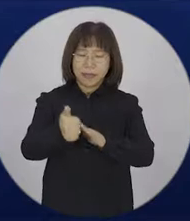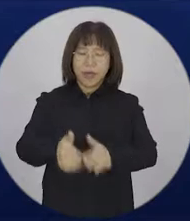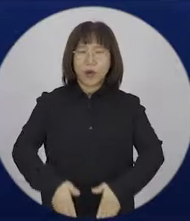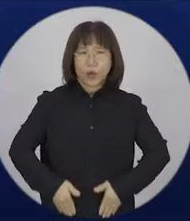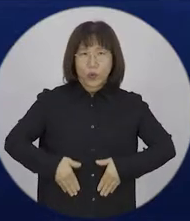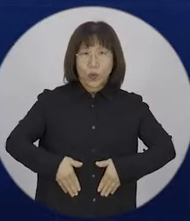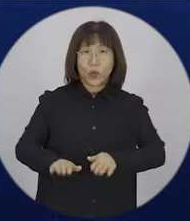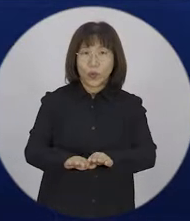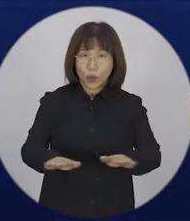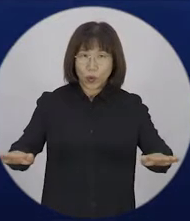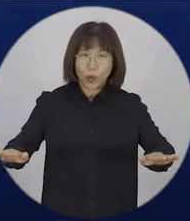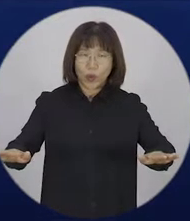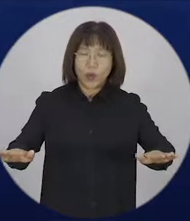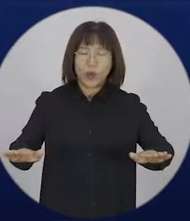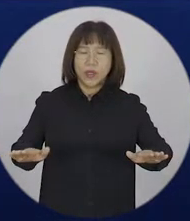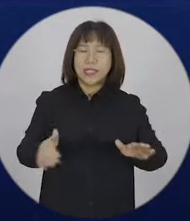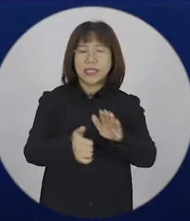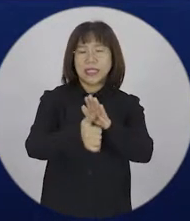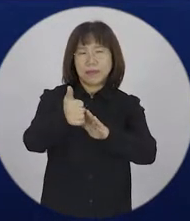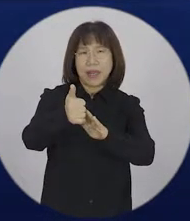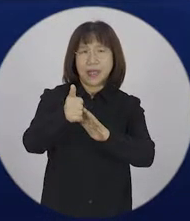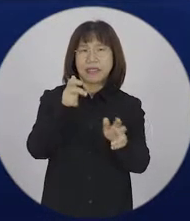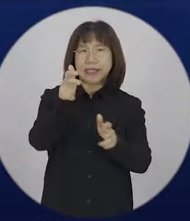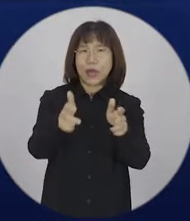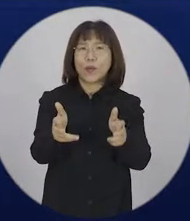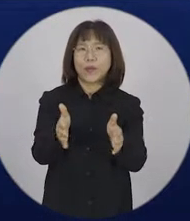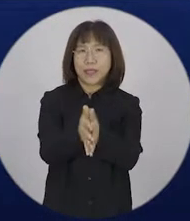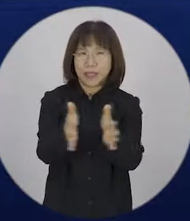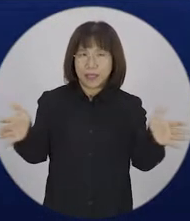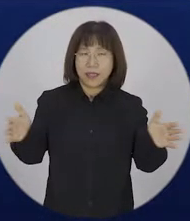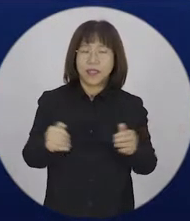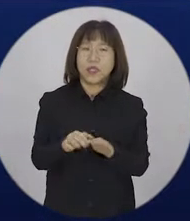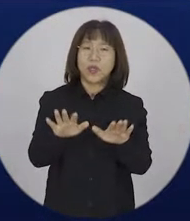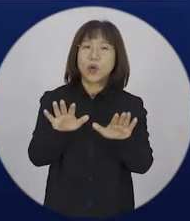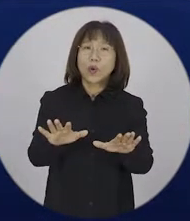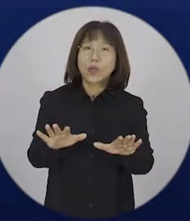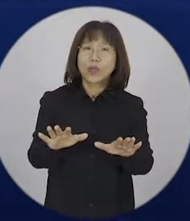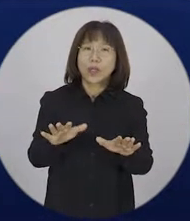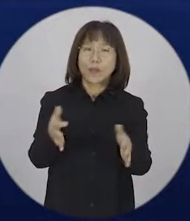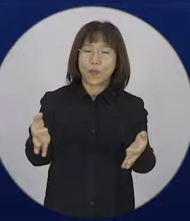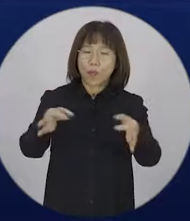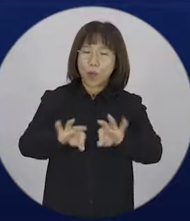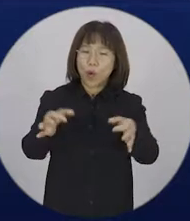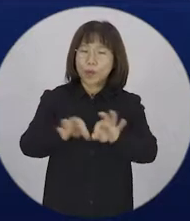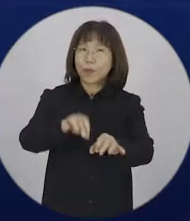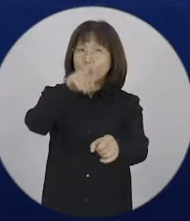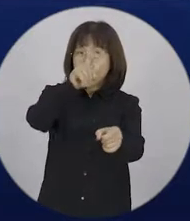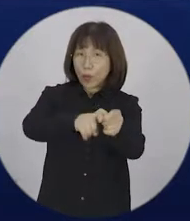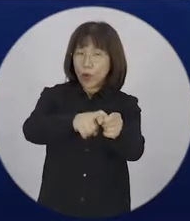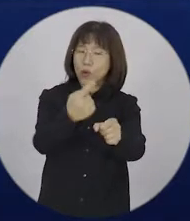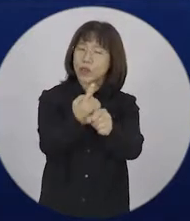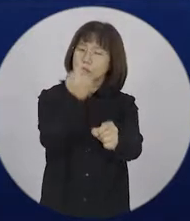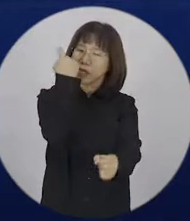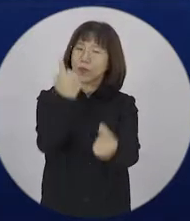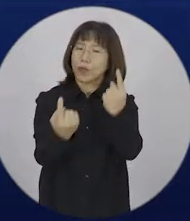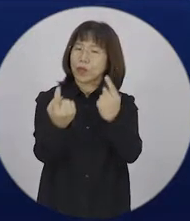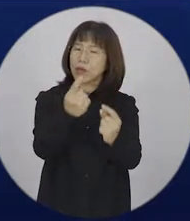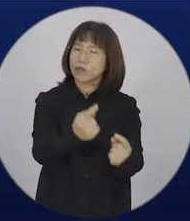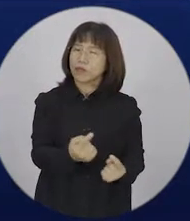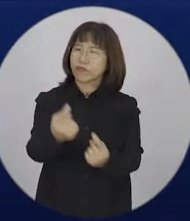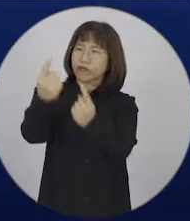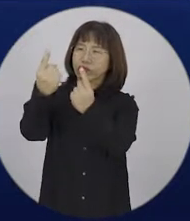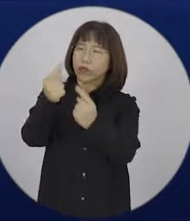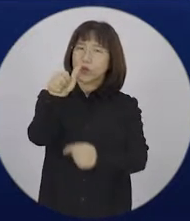추진합니다. 특히 올해는 취약계층 구민을 위한 모금 목표액을 지난해보다 5억 원 늘린 20억 원으로